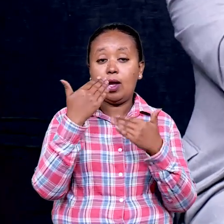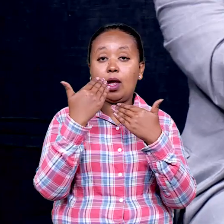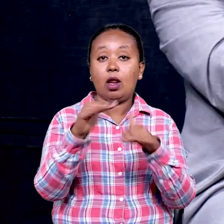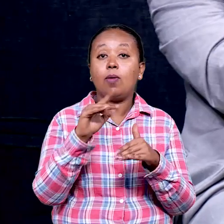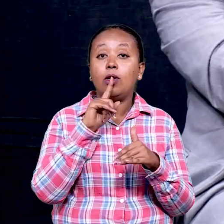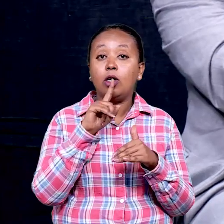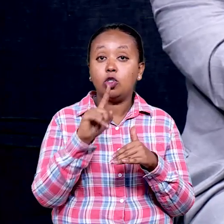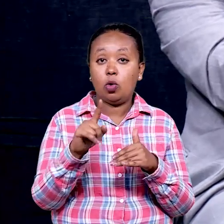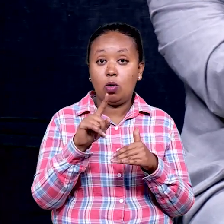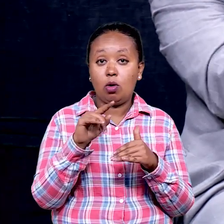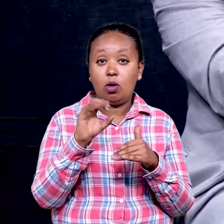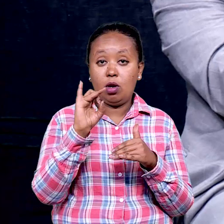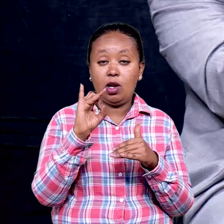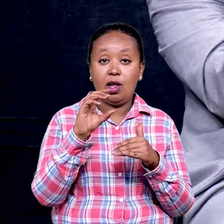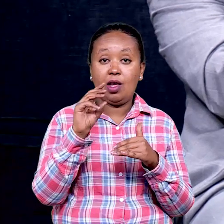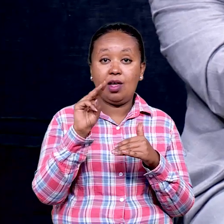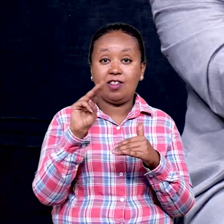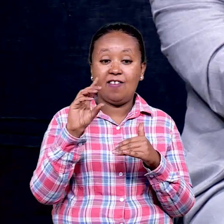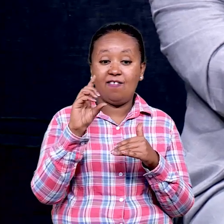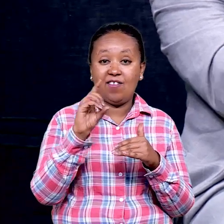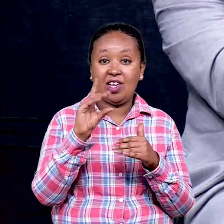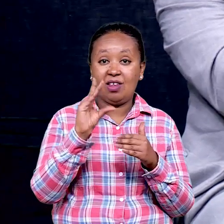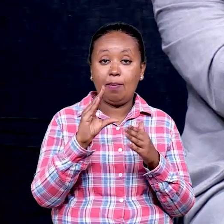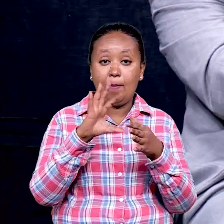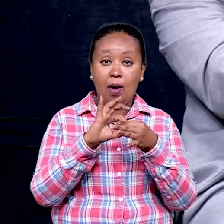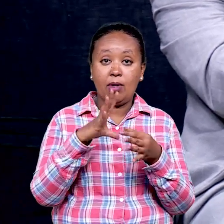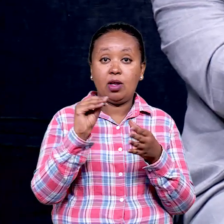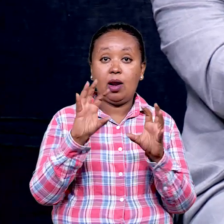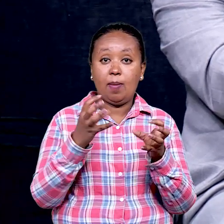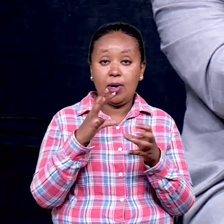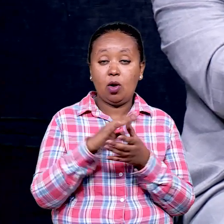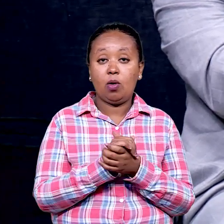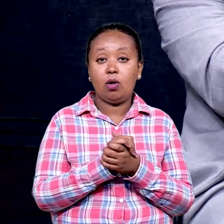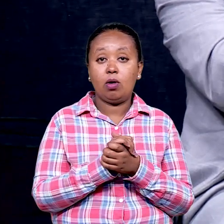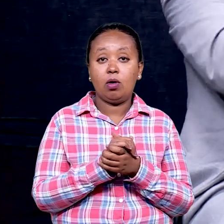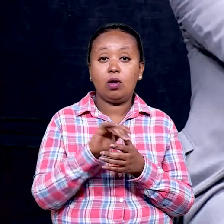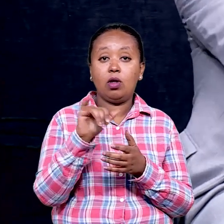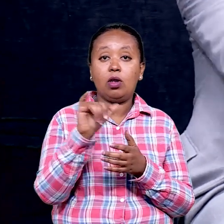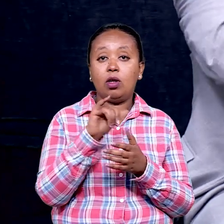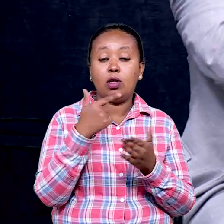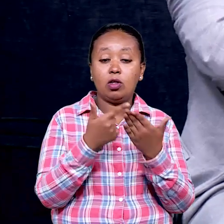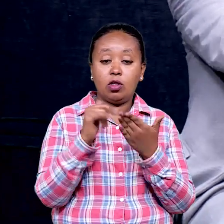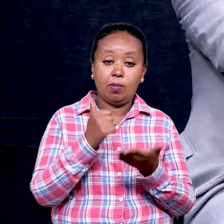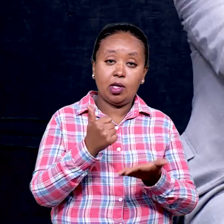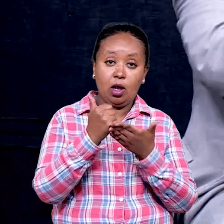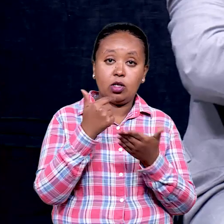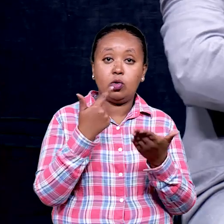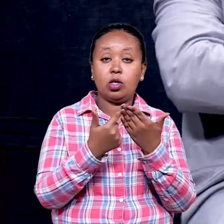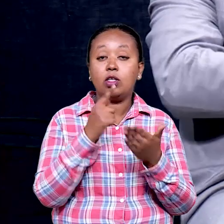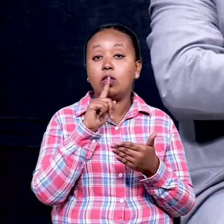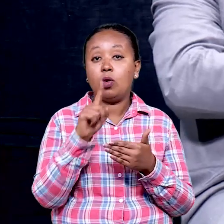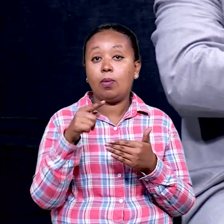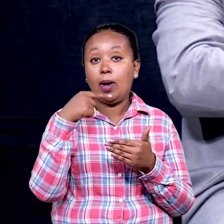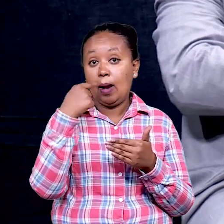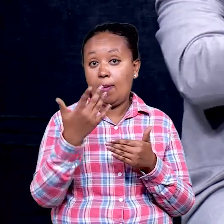አንድ ገደባቸው ነው ማለት ነው። ለሲቪክ ማህበራትም ለሚዲያም በቃ ልክ እስከዚህ ነው የምታግዘው እስከዚህ